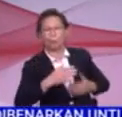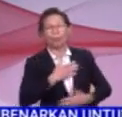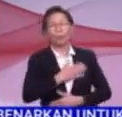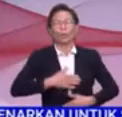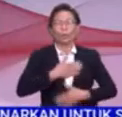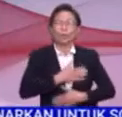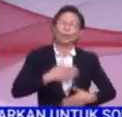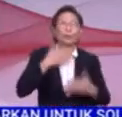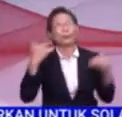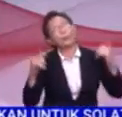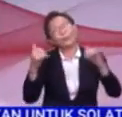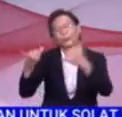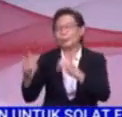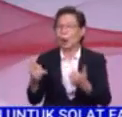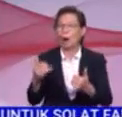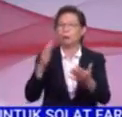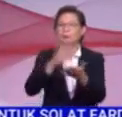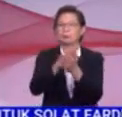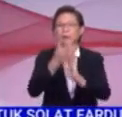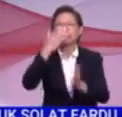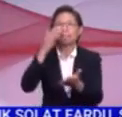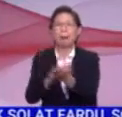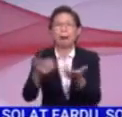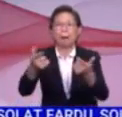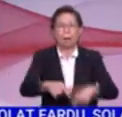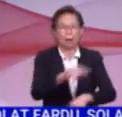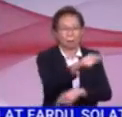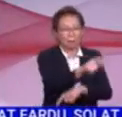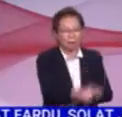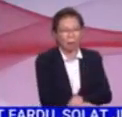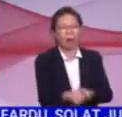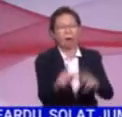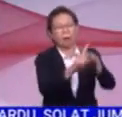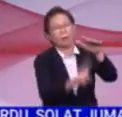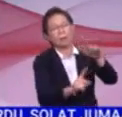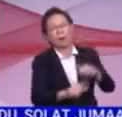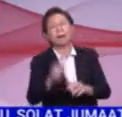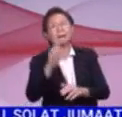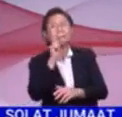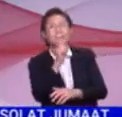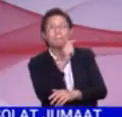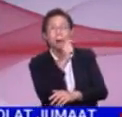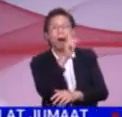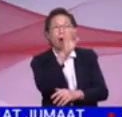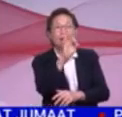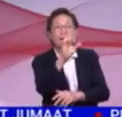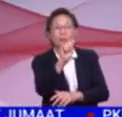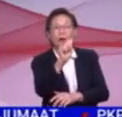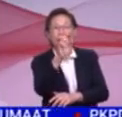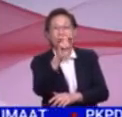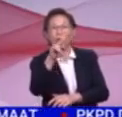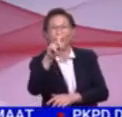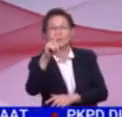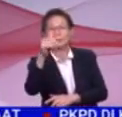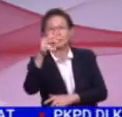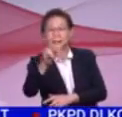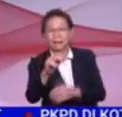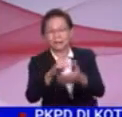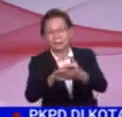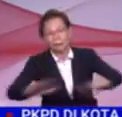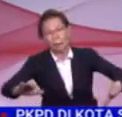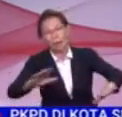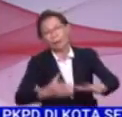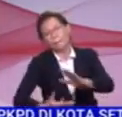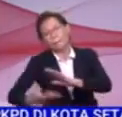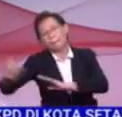bertukar tragedi apabila Muhammad Fakrullah lemas manakala kembarnya Muhammad Fakruddin Rozami sempat menyelamatkan diri dan